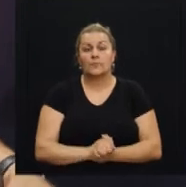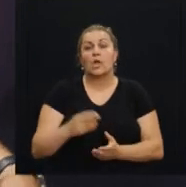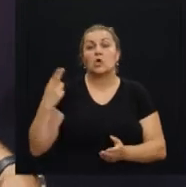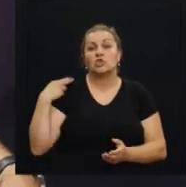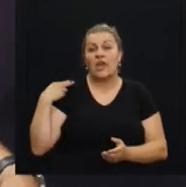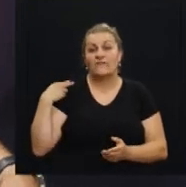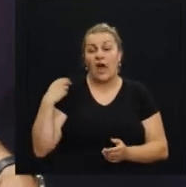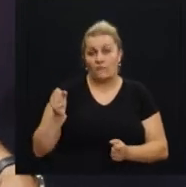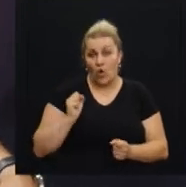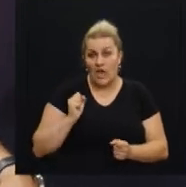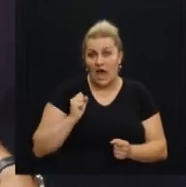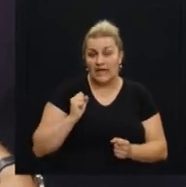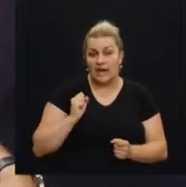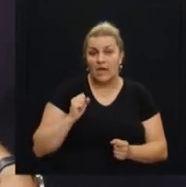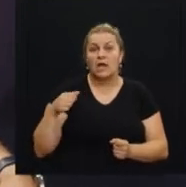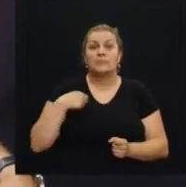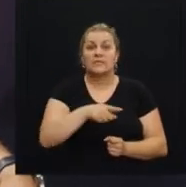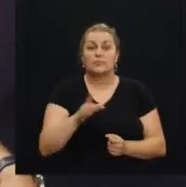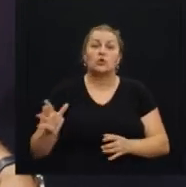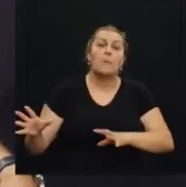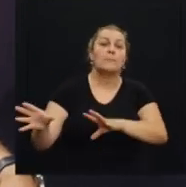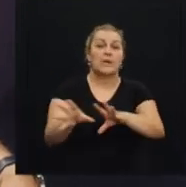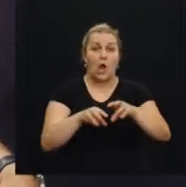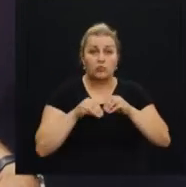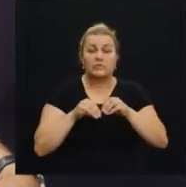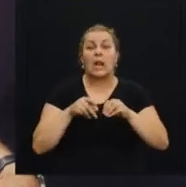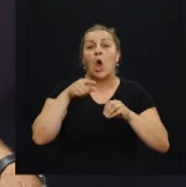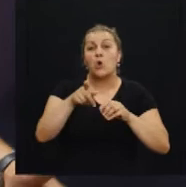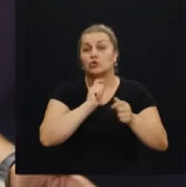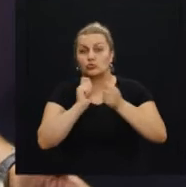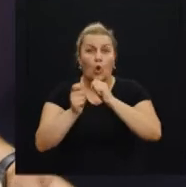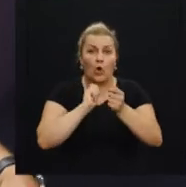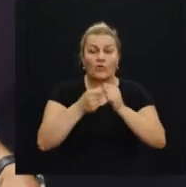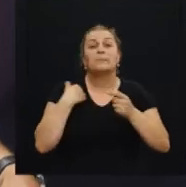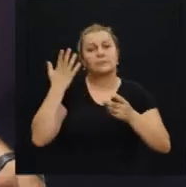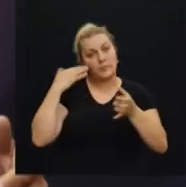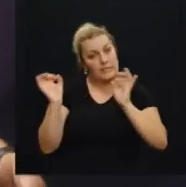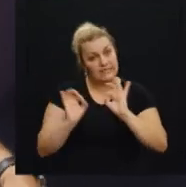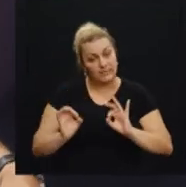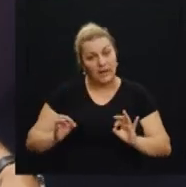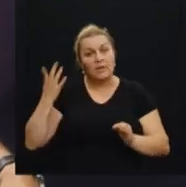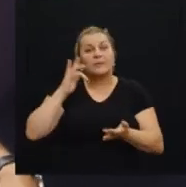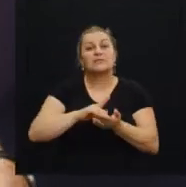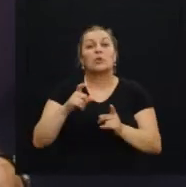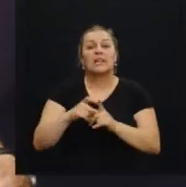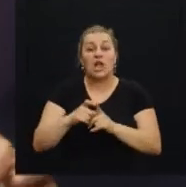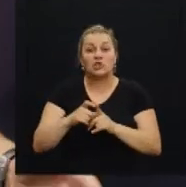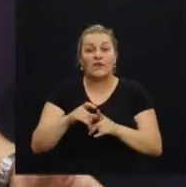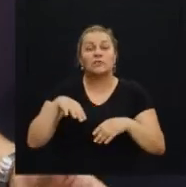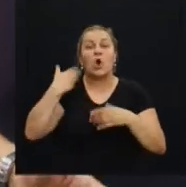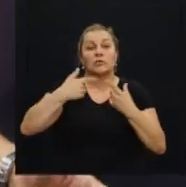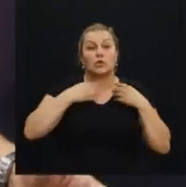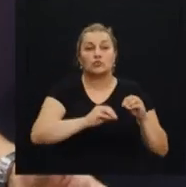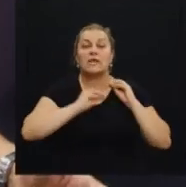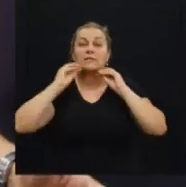šefa vojarne i to smo mi preuzeli, oni su to dogovorili, a mi smo bili spremni, bili smo na Dračevcu. Onda su nas